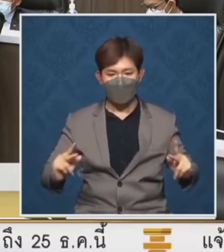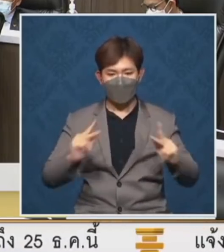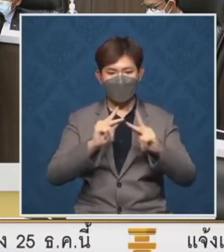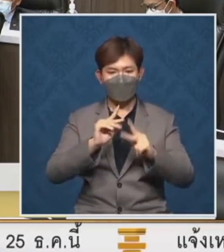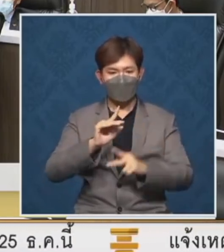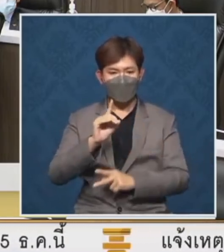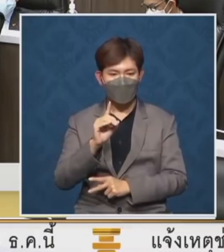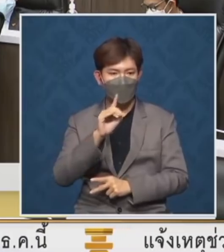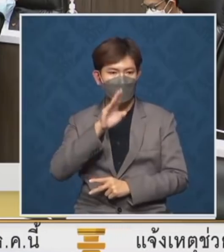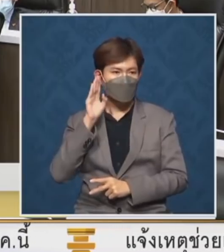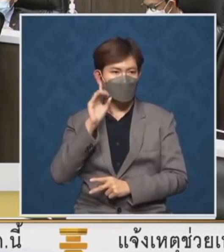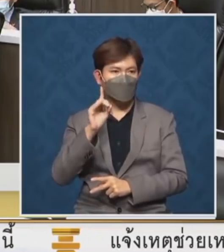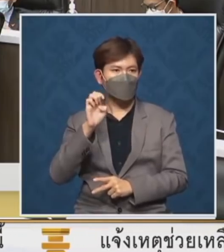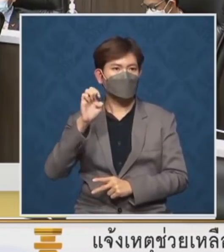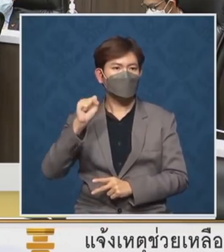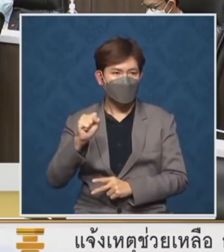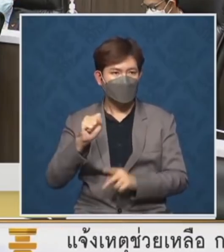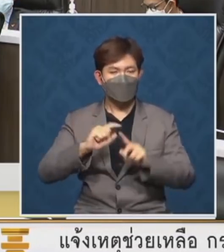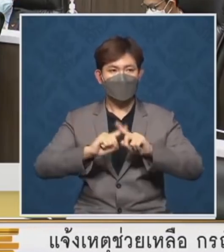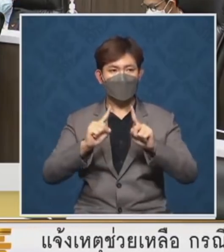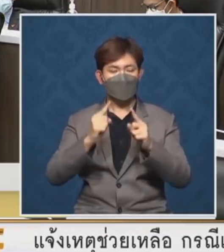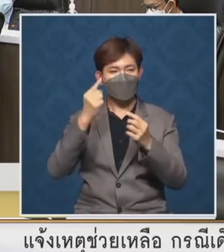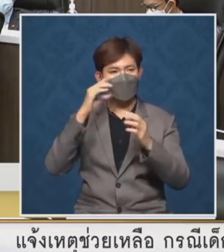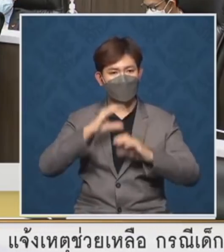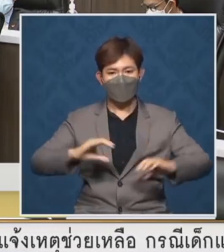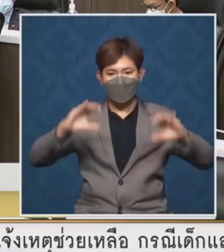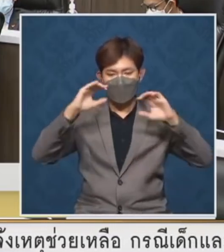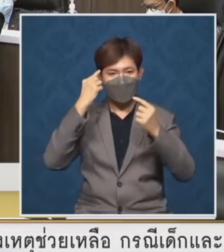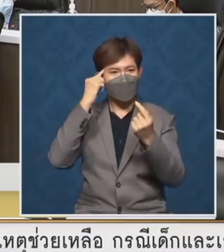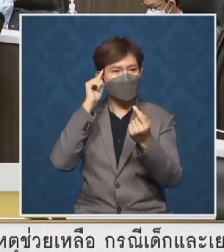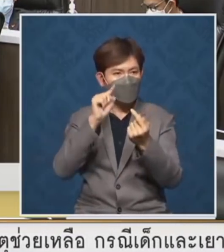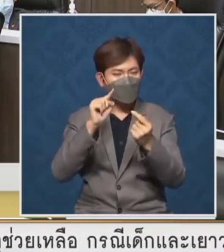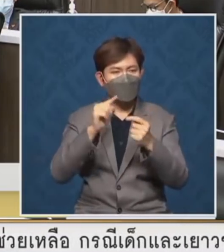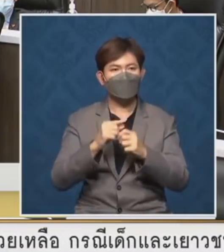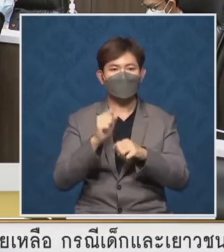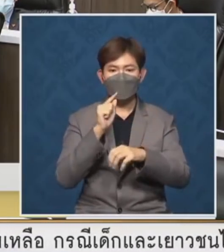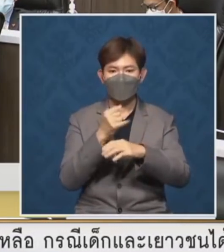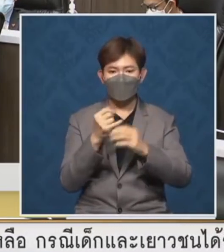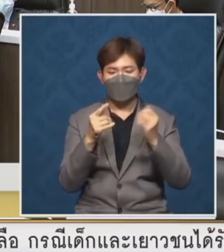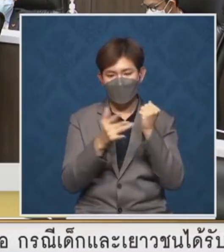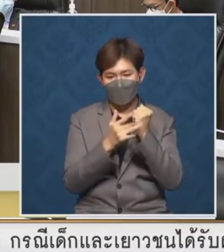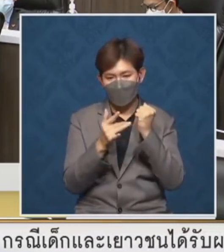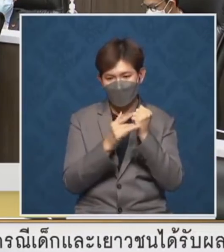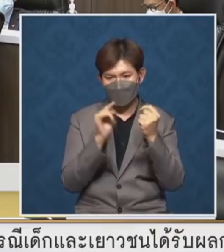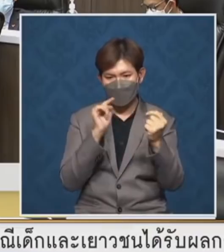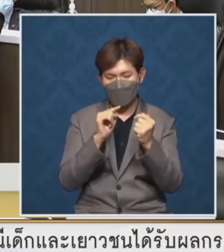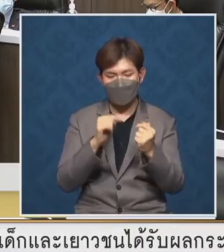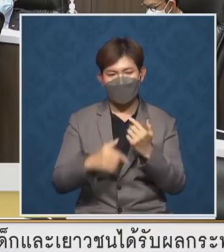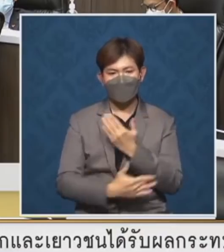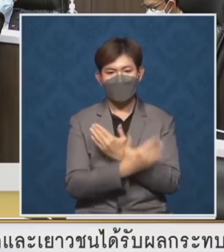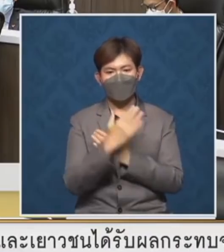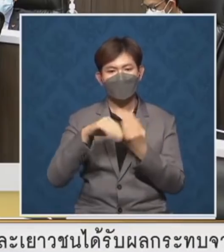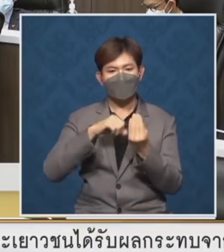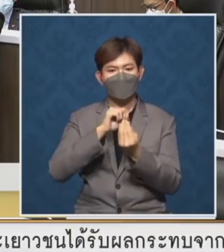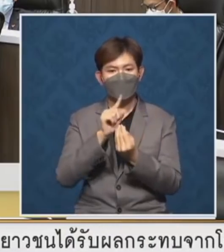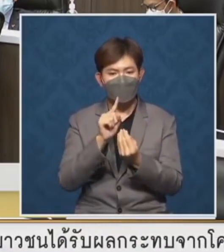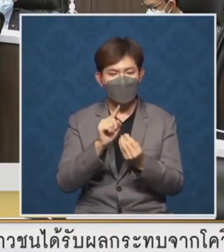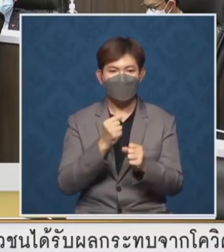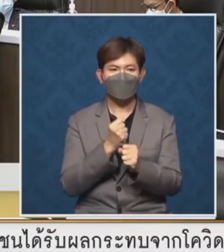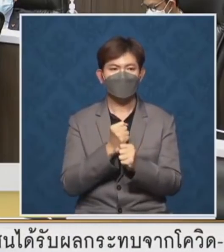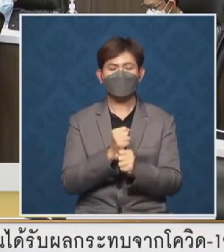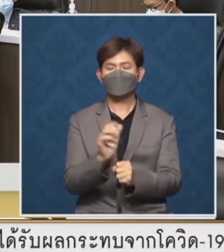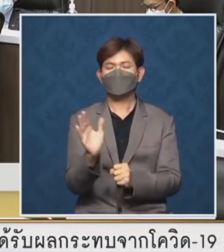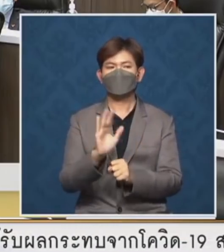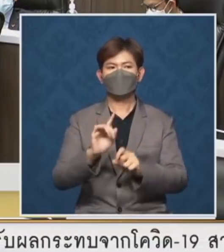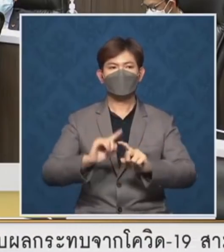งๆครับเพียงแต่มุมมองของรัฐบาลนี้ต่อเทคโนโลยีนี้มันไม่ใช่โอกาสทางเศรษฐกิจครับแต่รัฐกำลังเห็นว่า